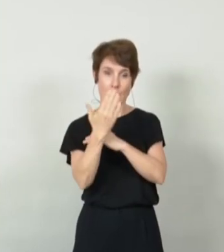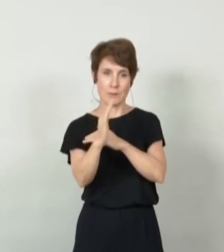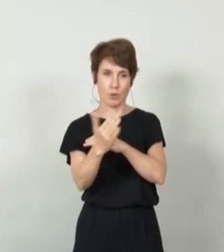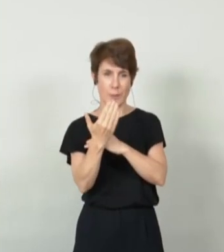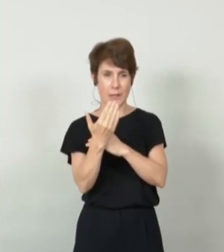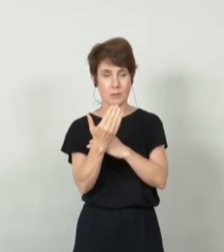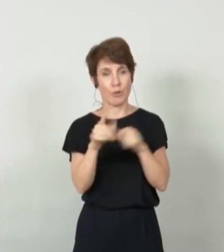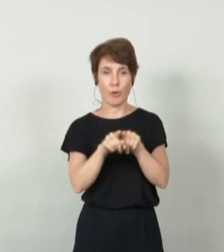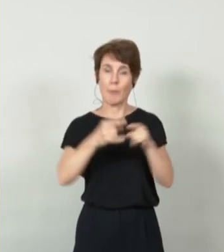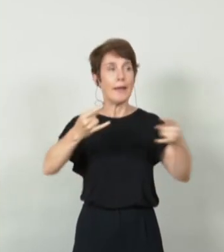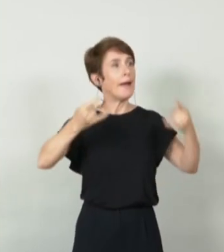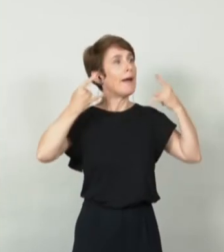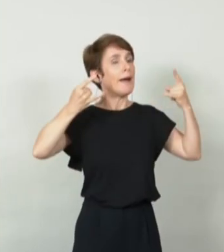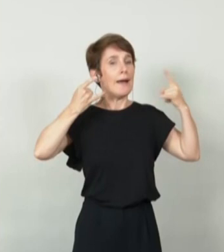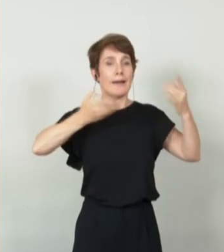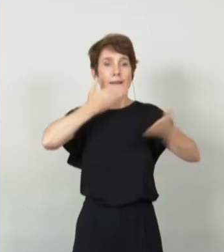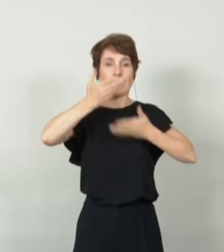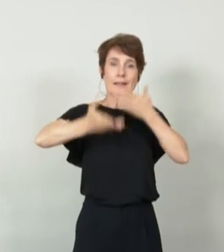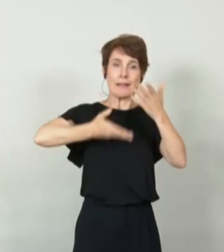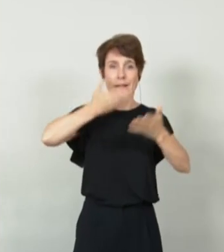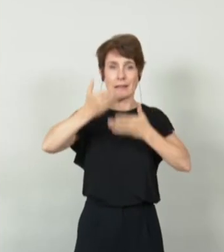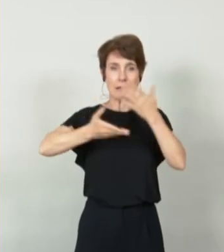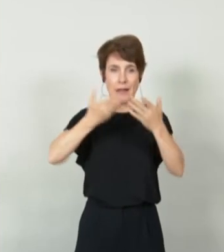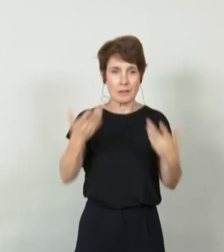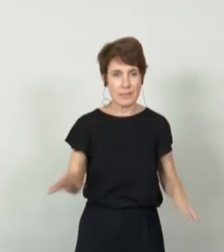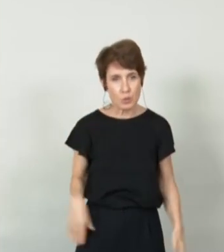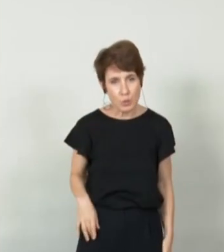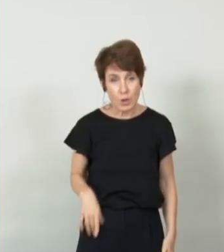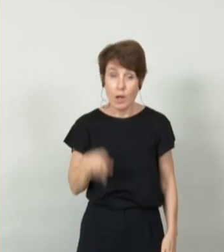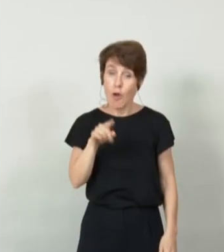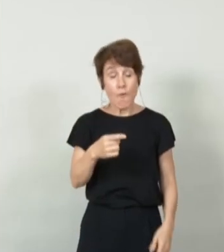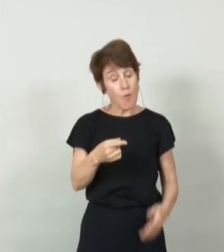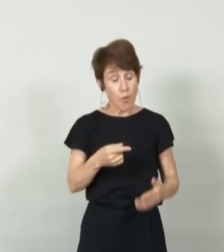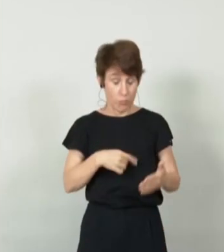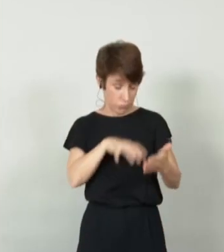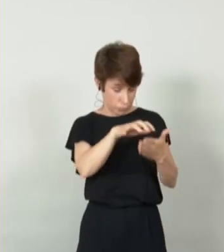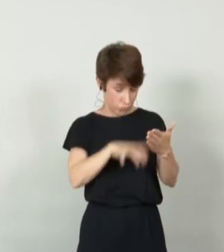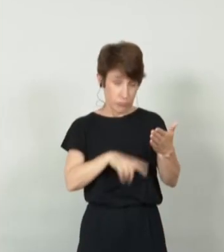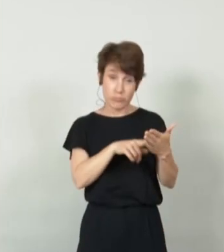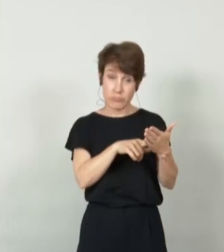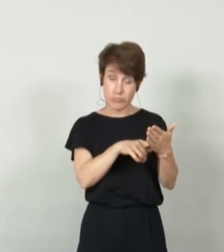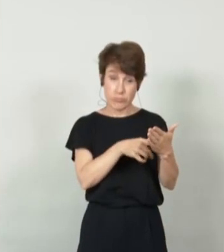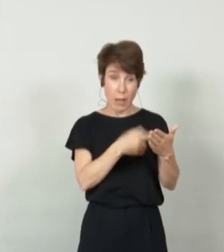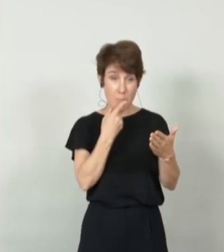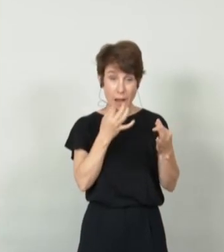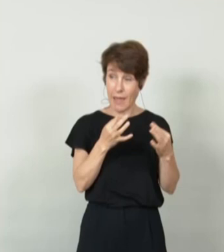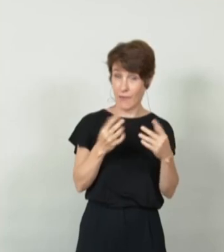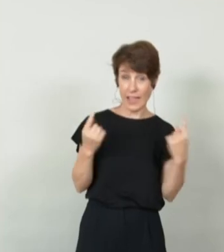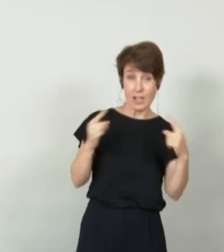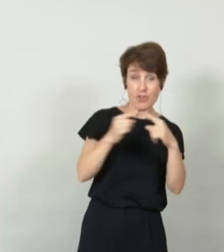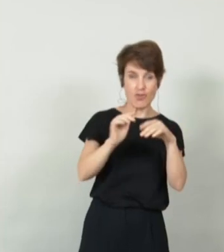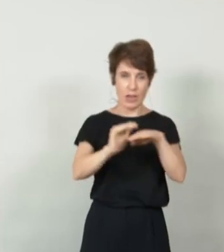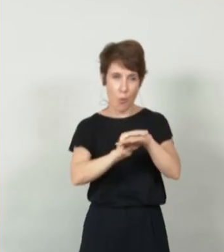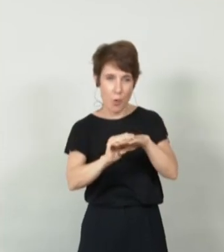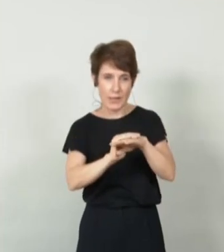et beaucoup de verbiage parce que évoquer la géopolitique comme vous l’évoquez dans la délibération et des orientations de politiques